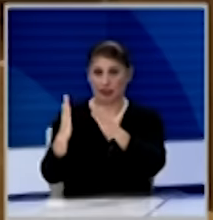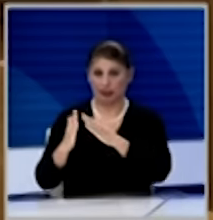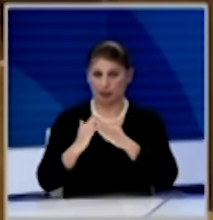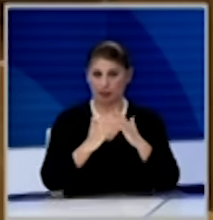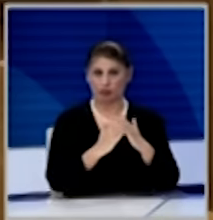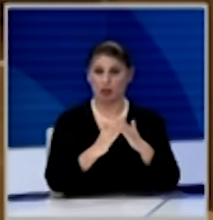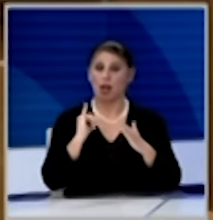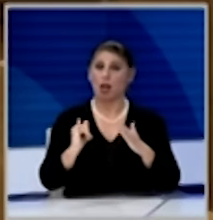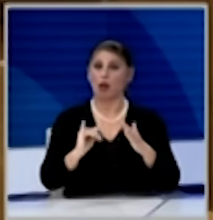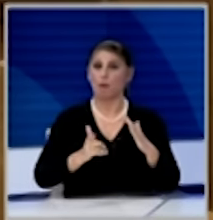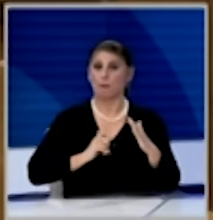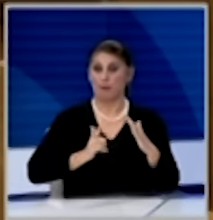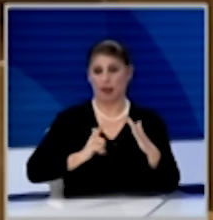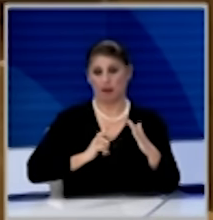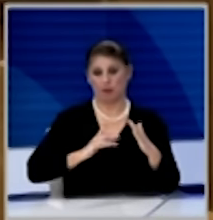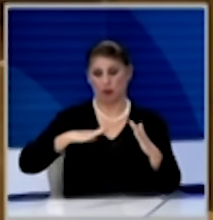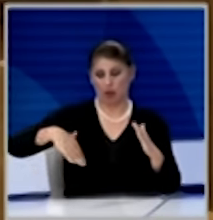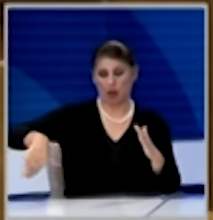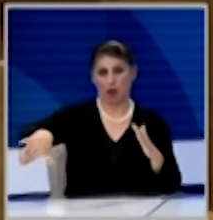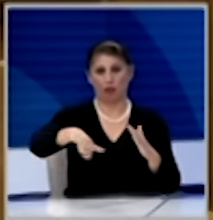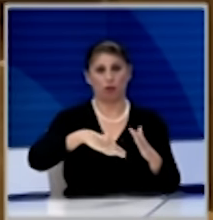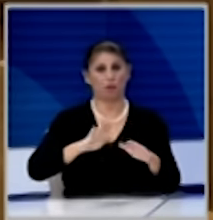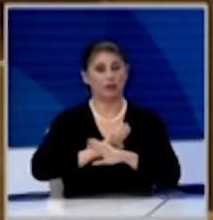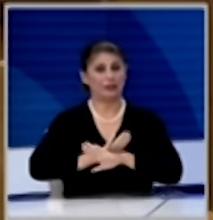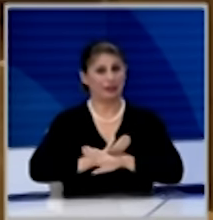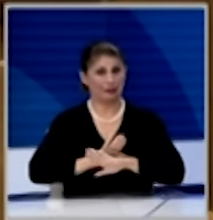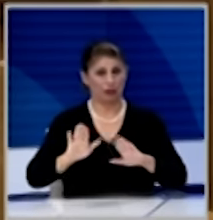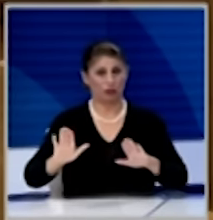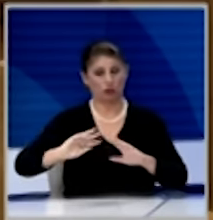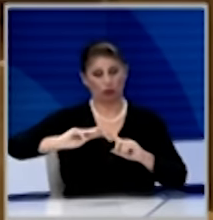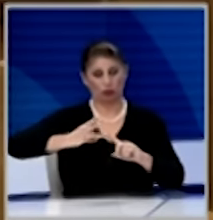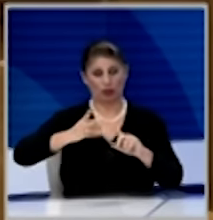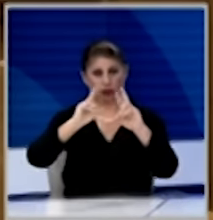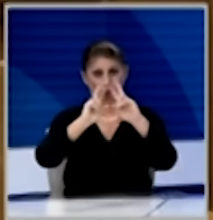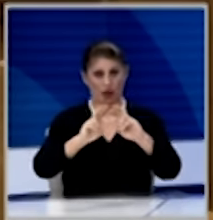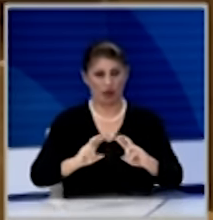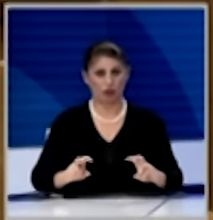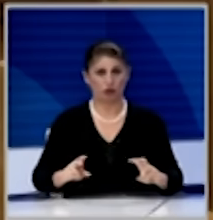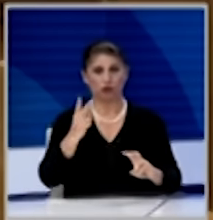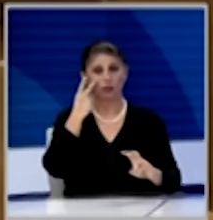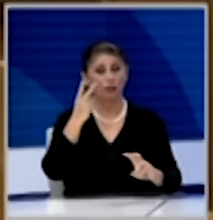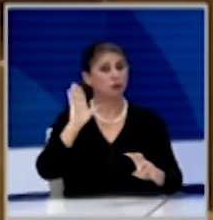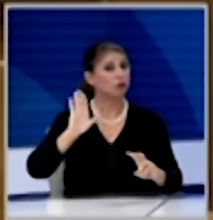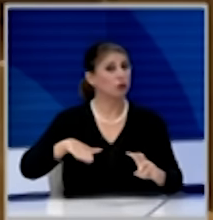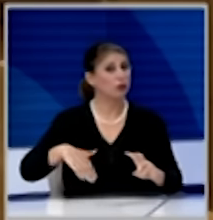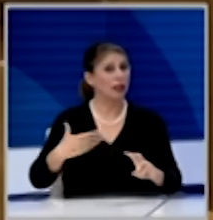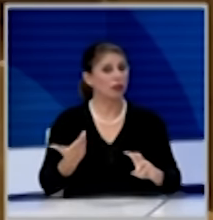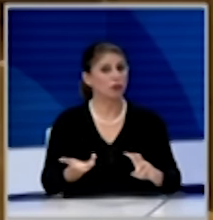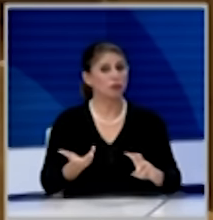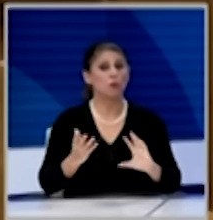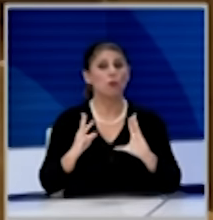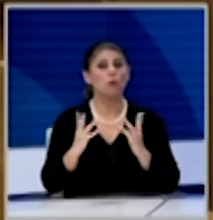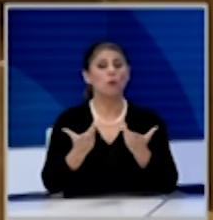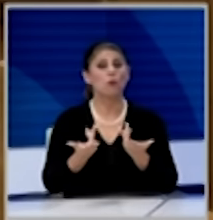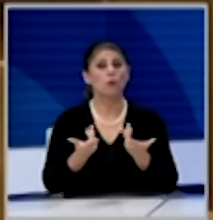ακόμα περιμένουν οι κάτοικοι να ολοκληρωθεί και ο τρίτος έλεγχος για να δουν τελικά